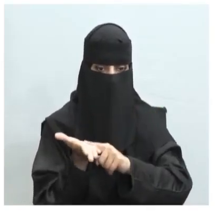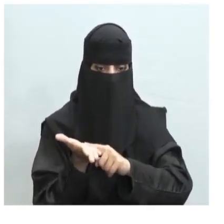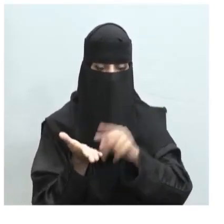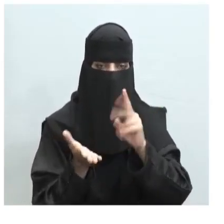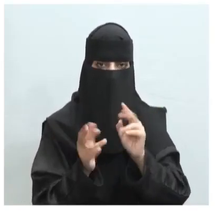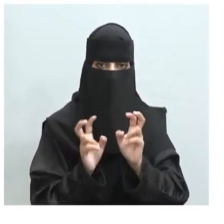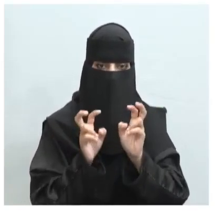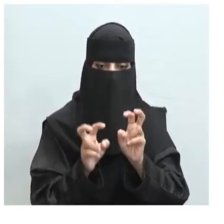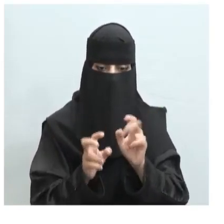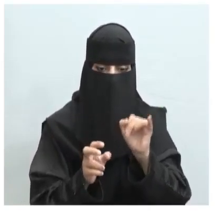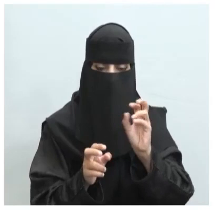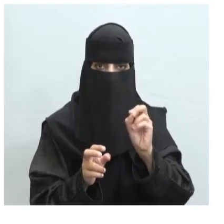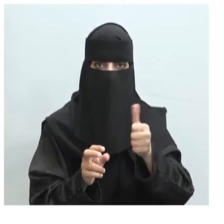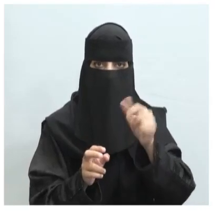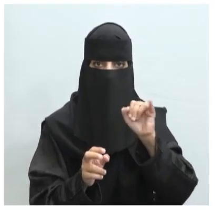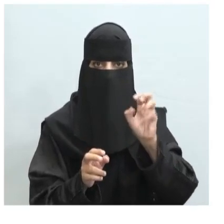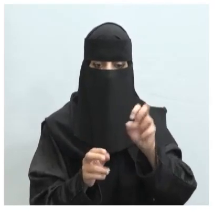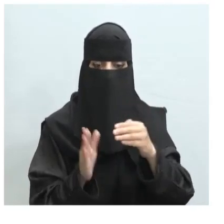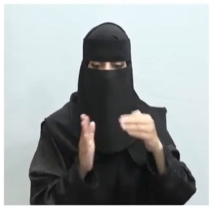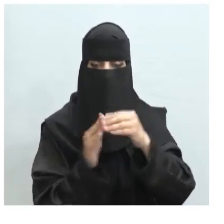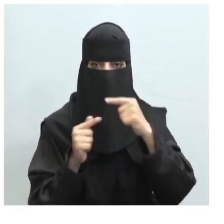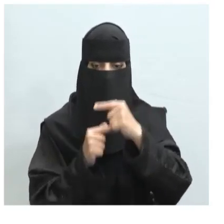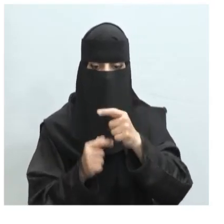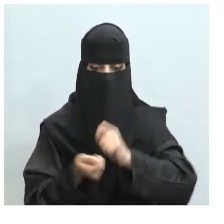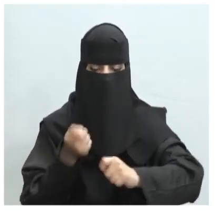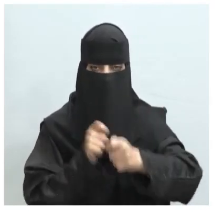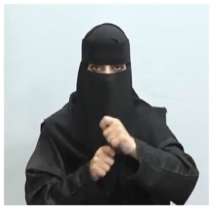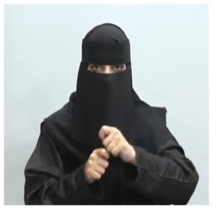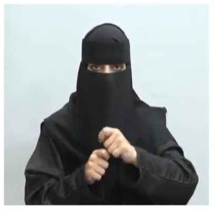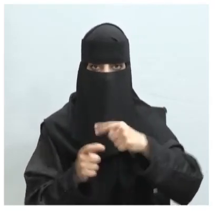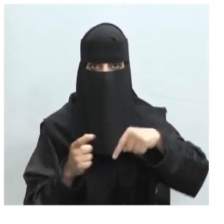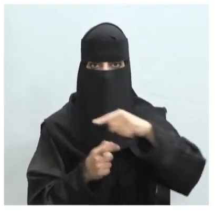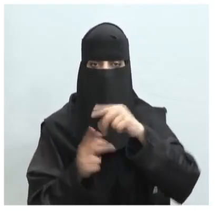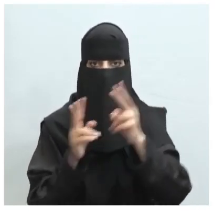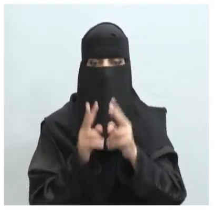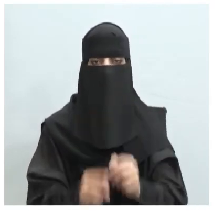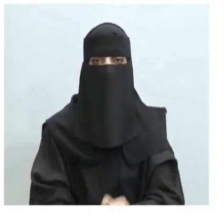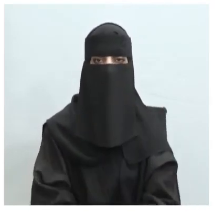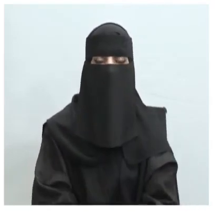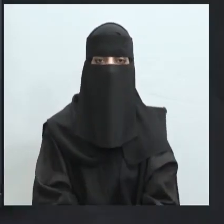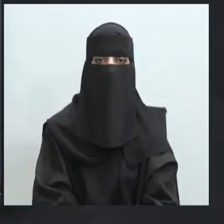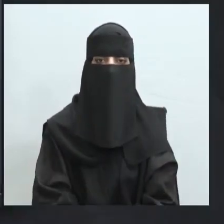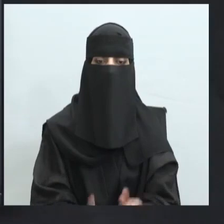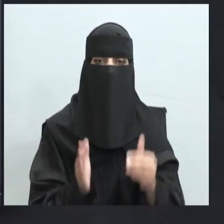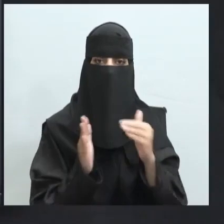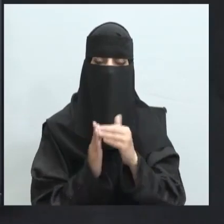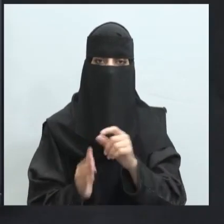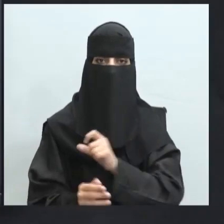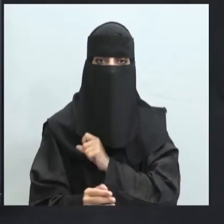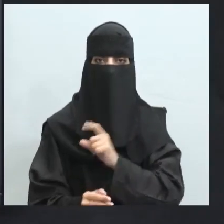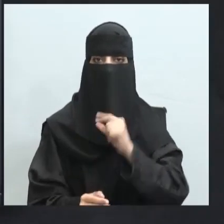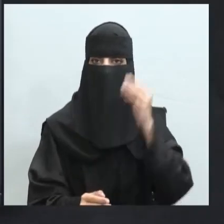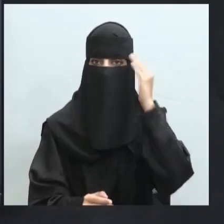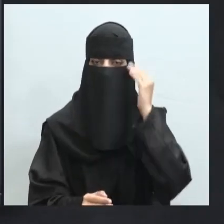مقاومه وهذا يؤدي الى تكوين هذه الدائره الكهربائيه الى هنا عزيزي الطالب